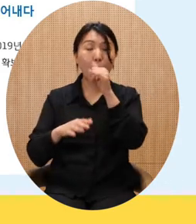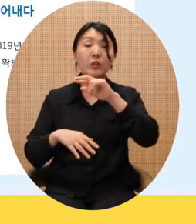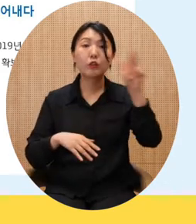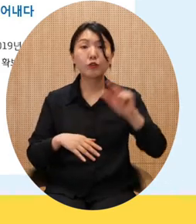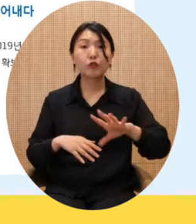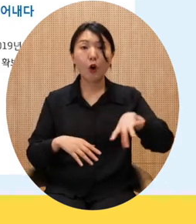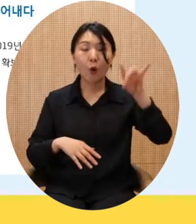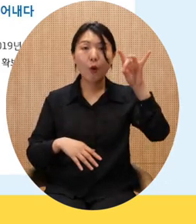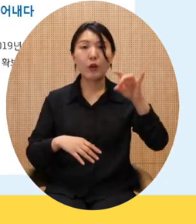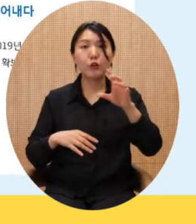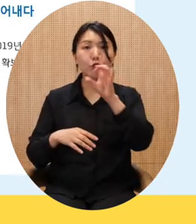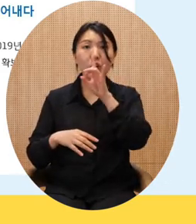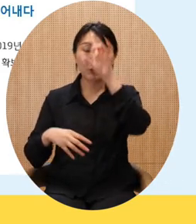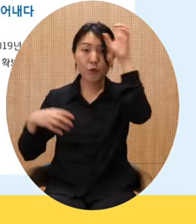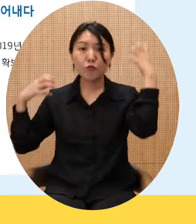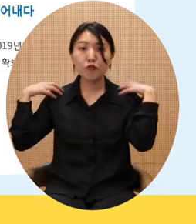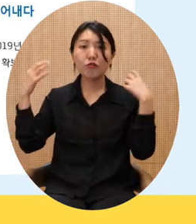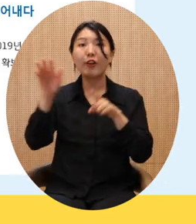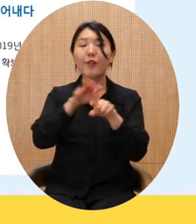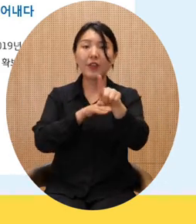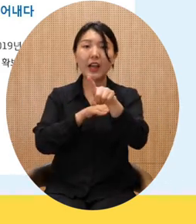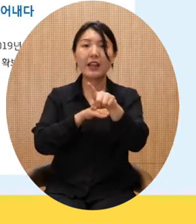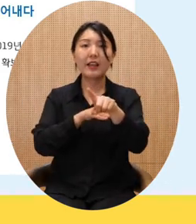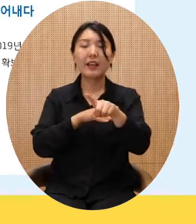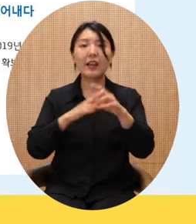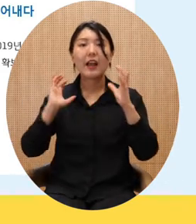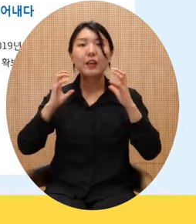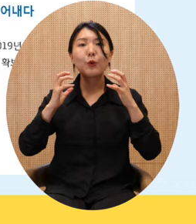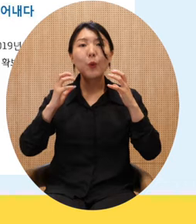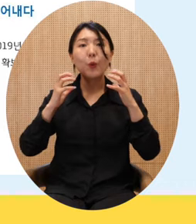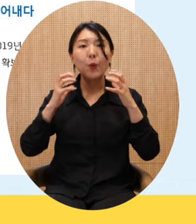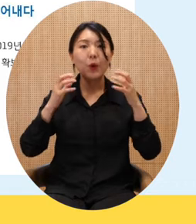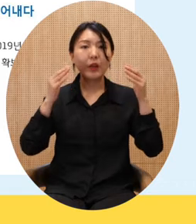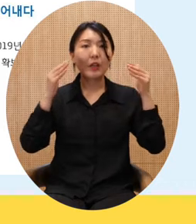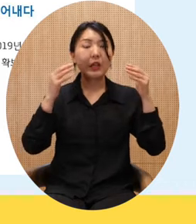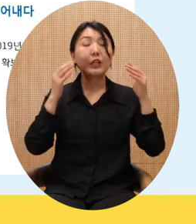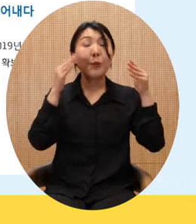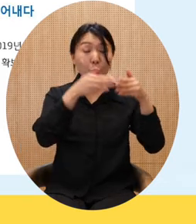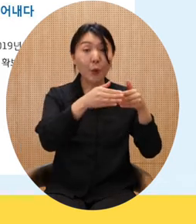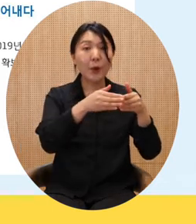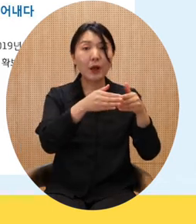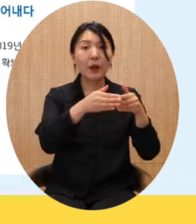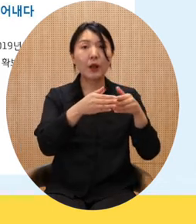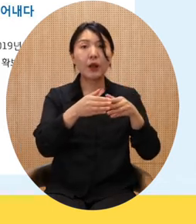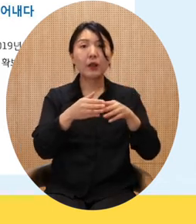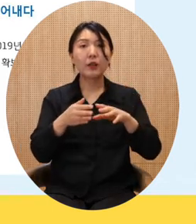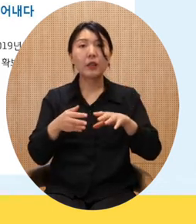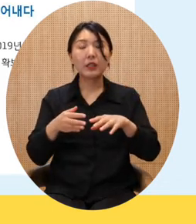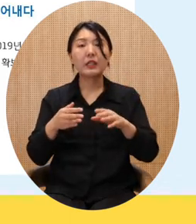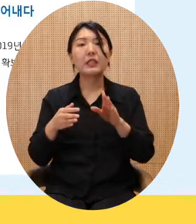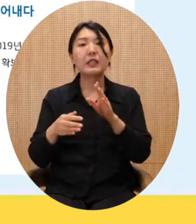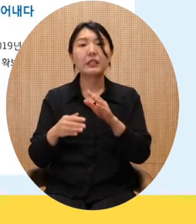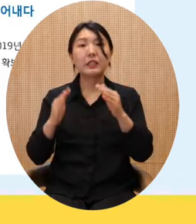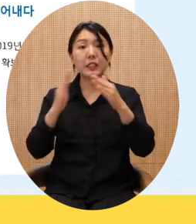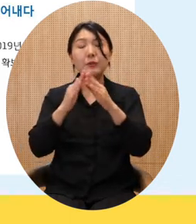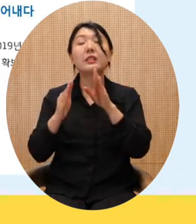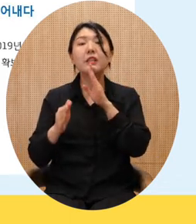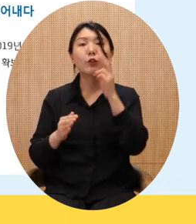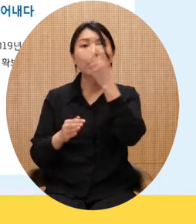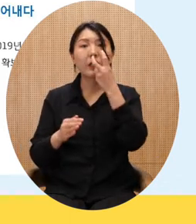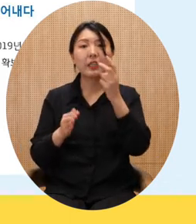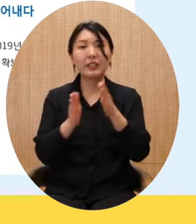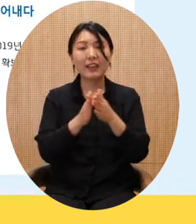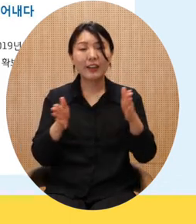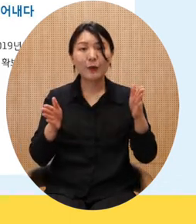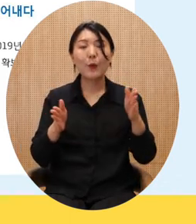그리고 중앙정부를 선도하는 아동에 초점을 맞춘 최초로 주거 실태조사를 실시하였고